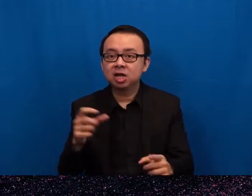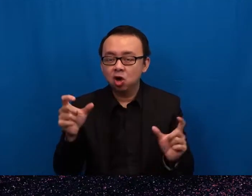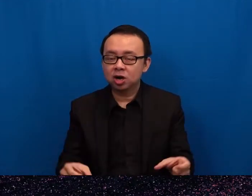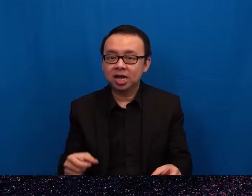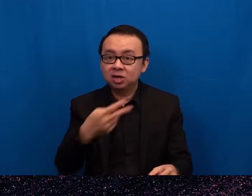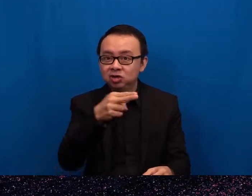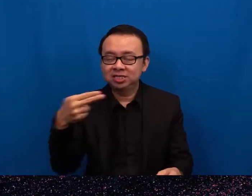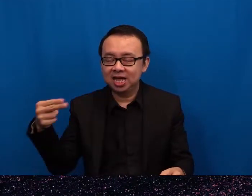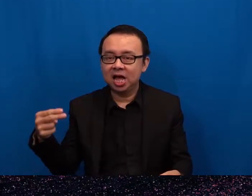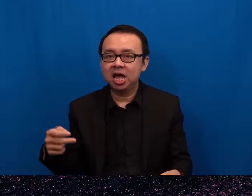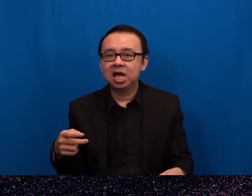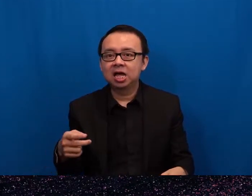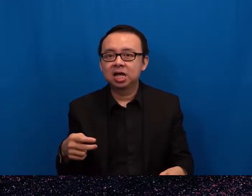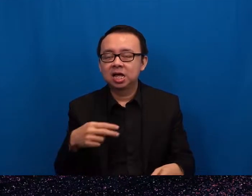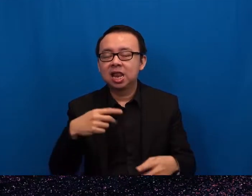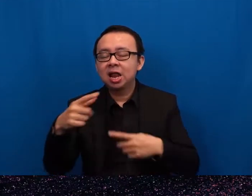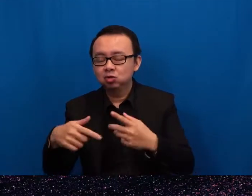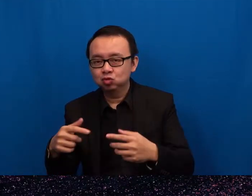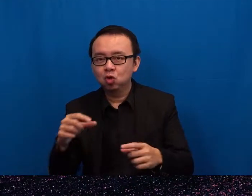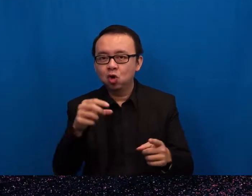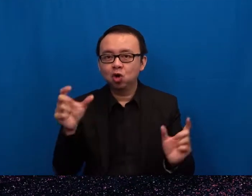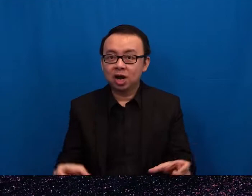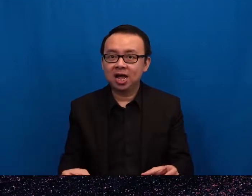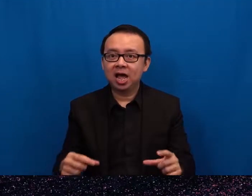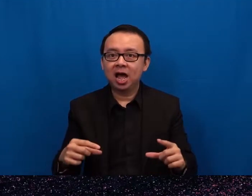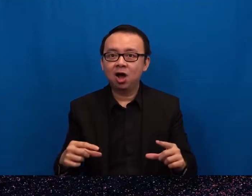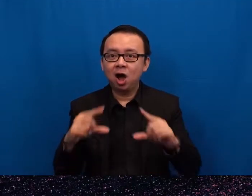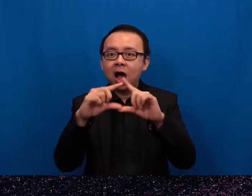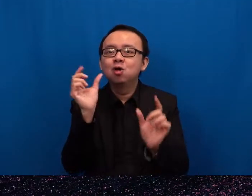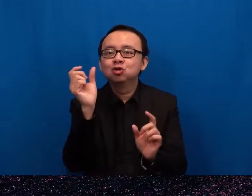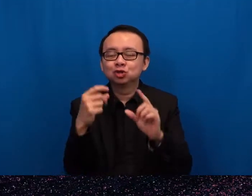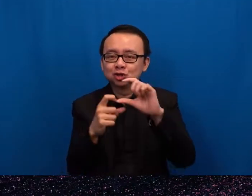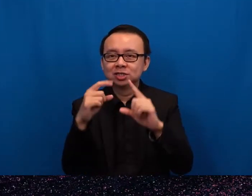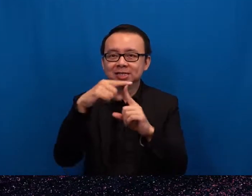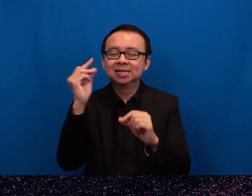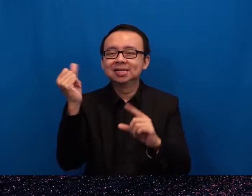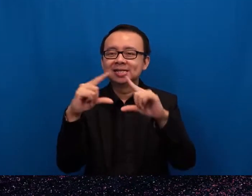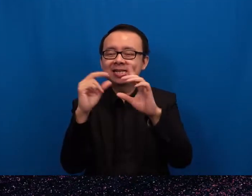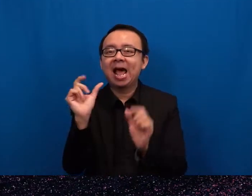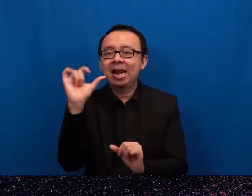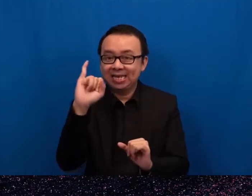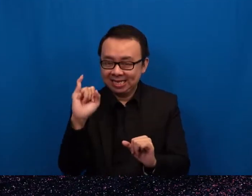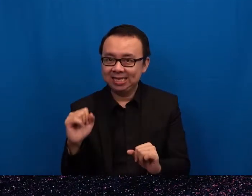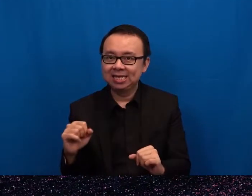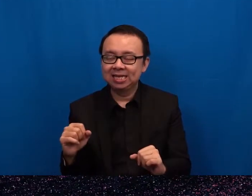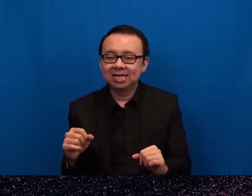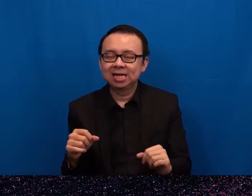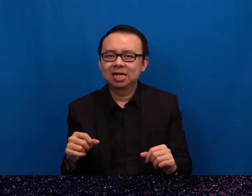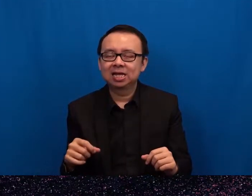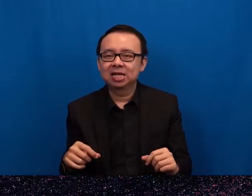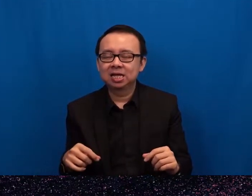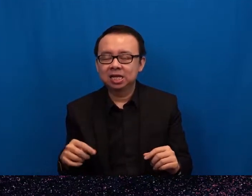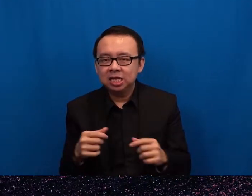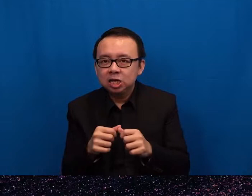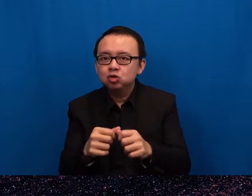Orang-orang Eropa mulai bergabung di mana-mana. Itulah kepemimpinan, roh kepemimpinan yang Allah letakkan pada mulan. Lihat